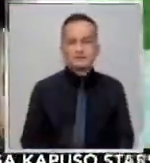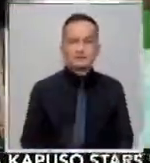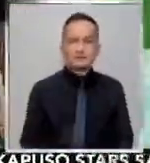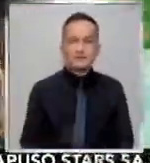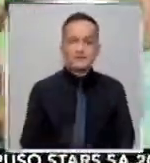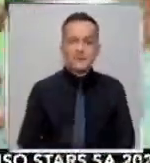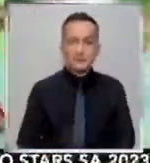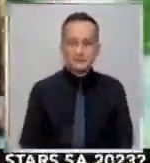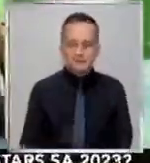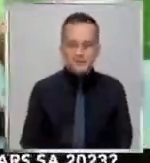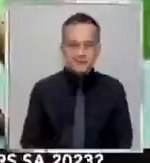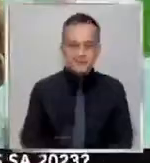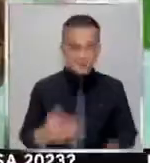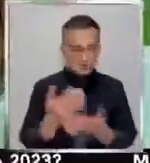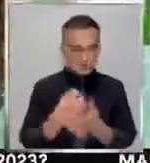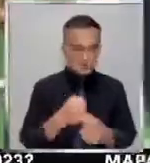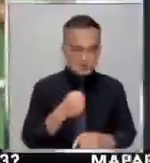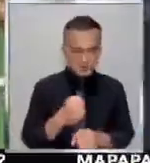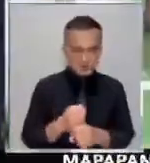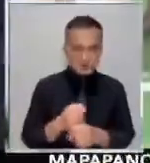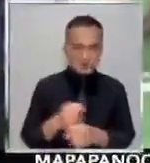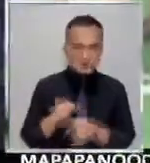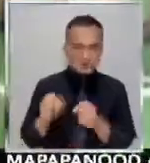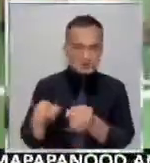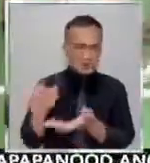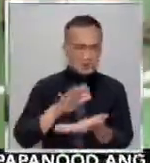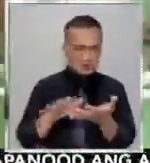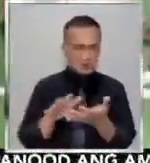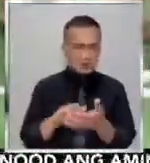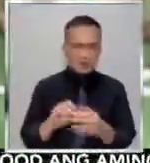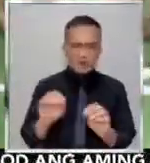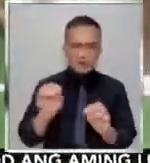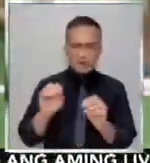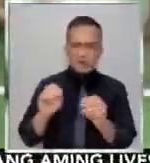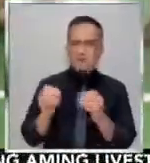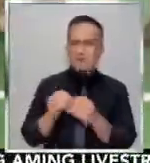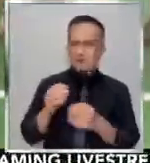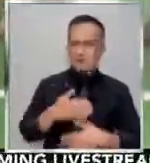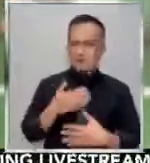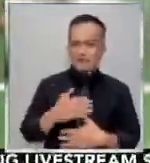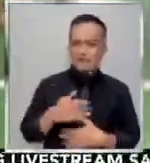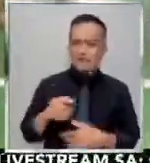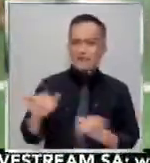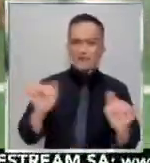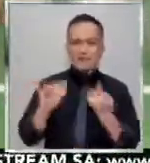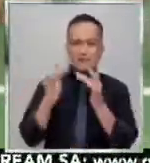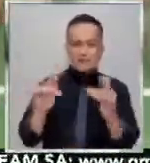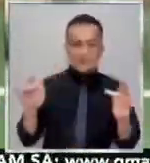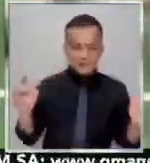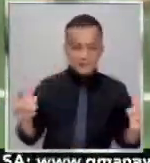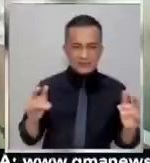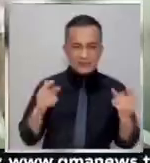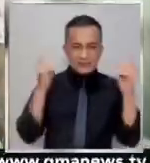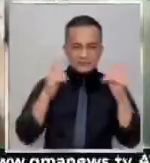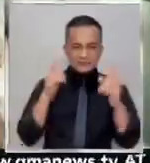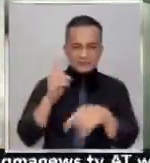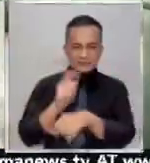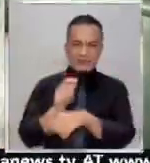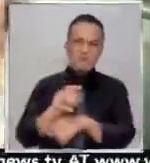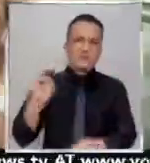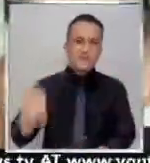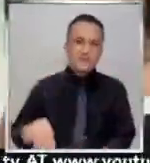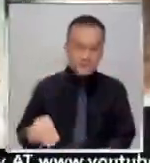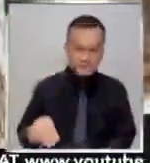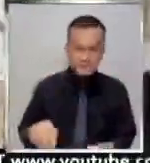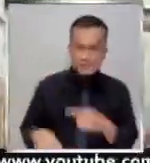Kung New Year's Eve street party lang, wala na yatang masasaya pa sa malapiestang pagdiriwang ng mga taga-Tondo, Maynila. Dito sa